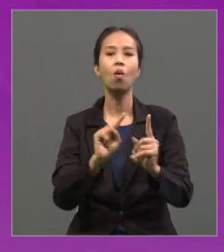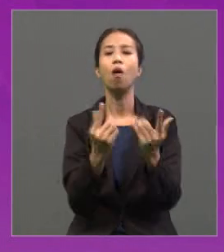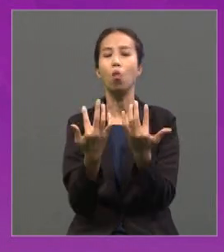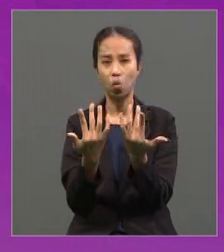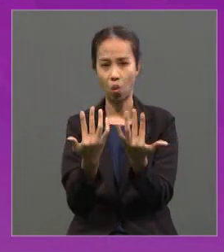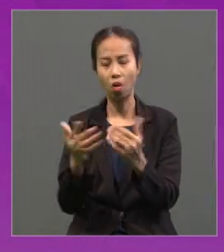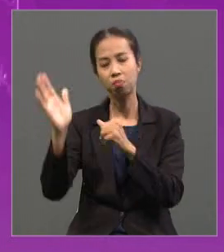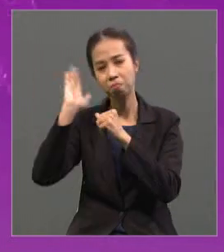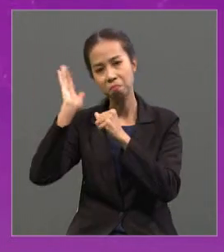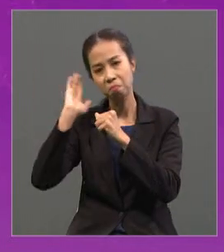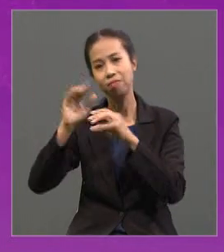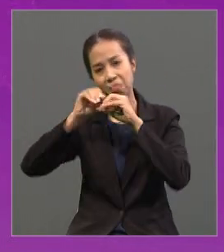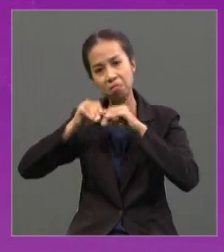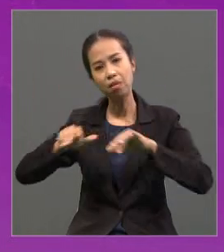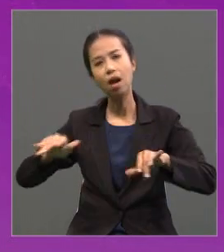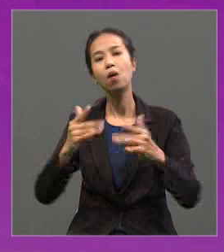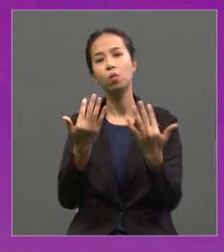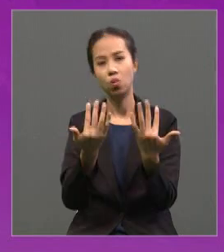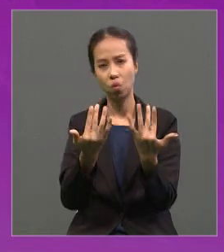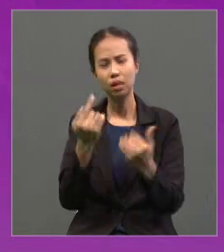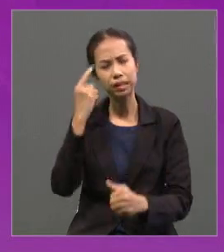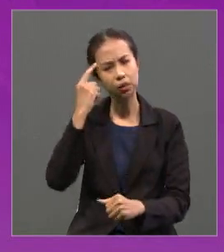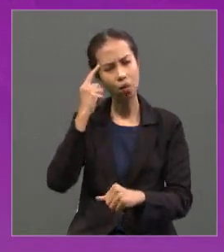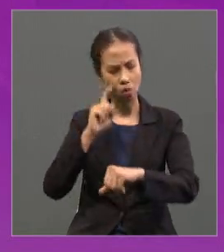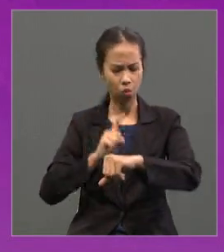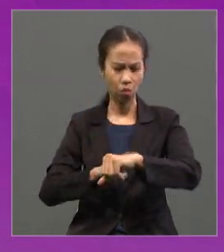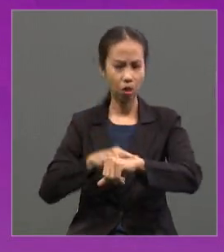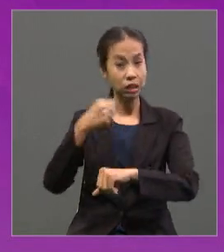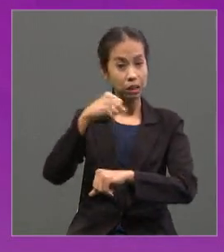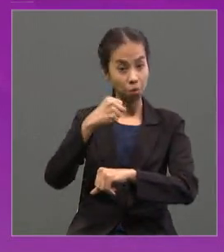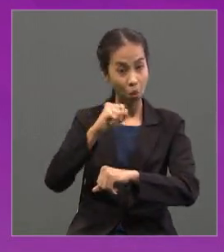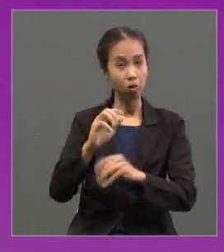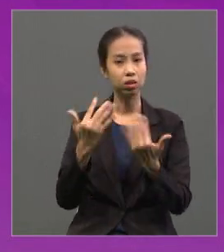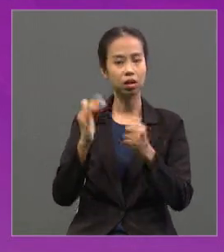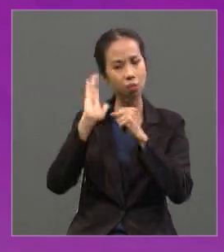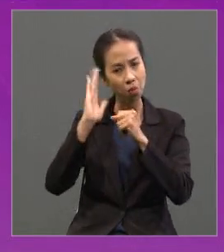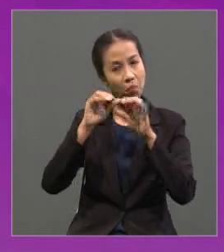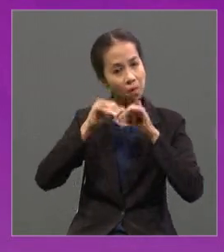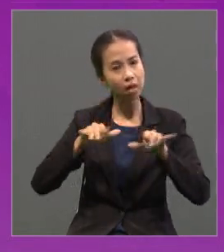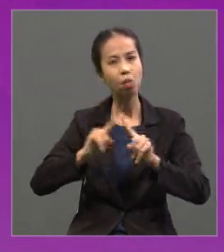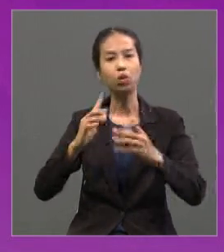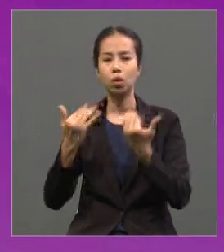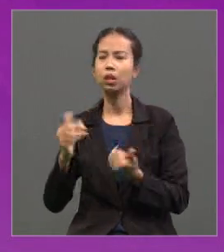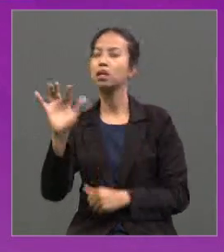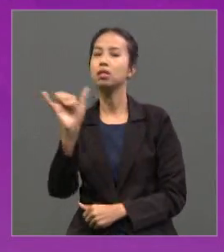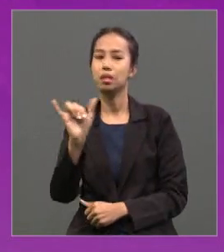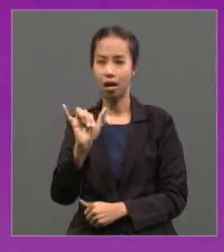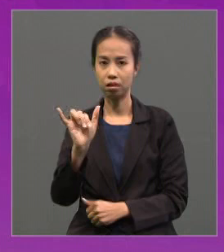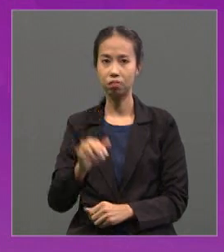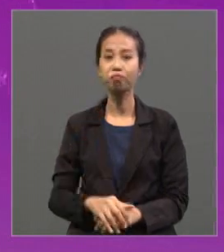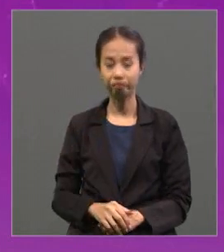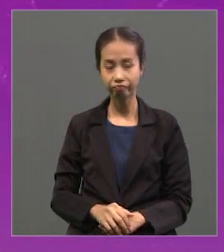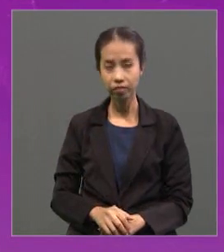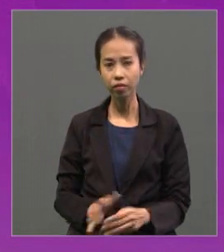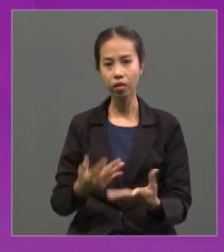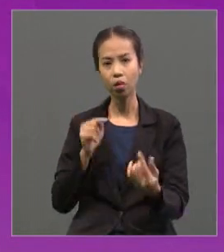างเป็นทางการคือตอนแรกบอกว่าเดี๋ยวจะมีการแถลงในช่วงสักประมาณ10โมงครึ่งที่ผ่านมาแต่ว่าก็ไม่ได้แถลงแต่อย่างใดถึงความคืบหน้าแล้วก็